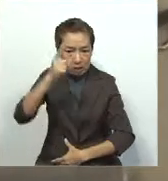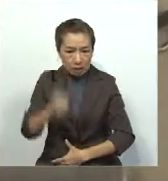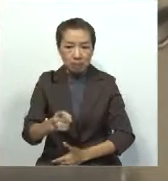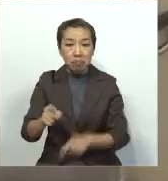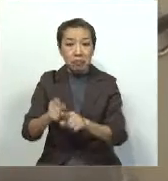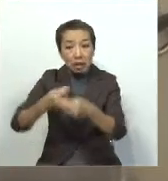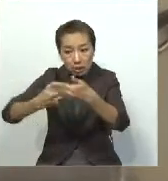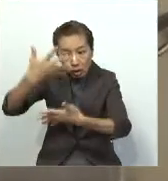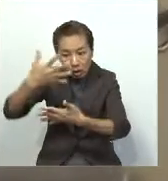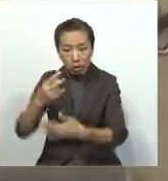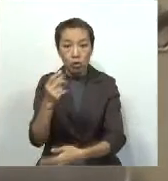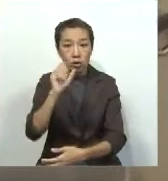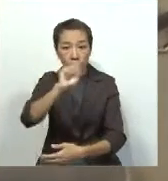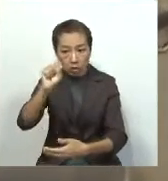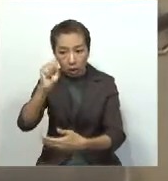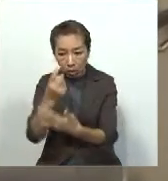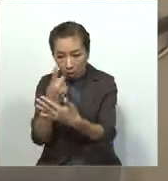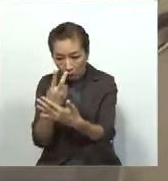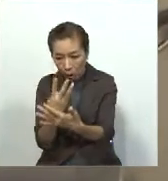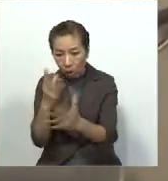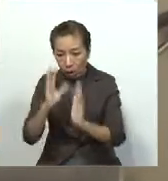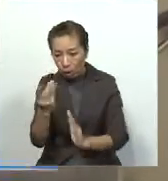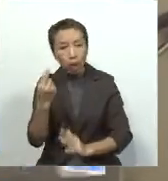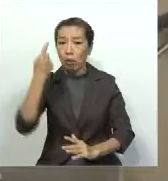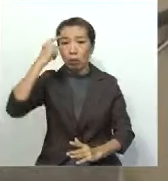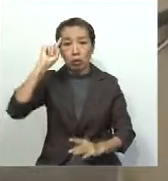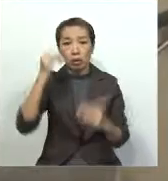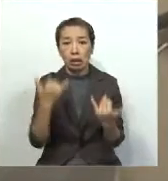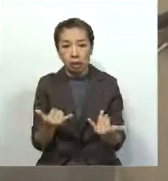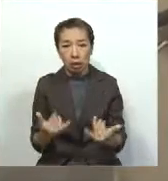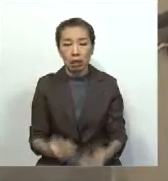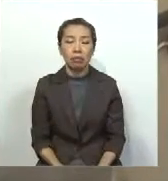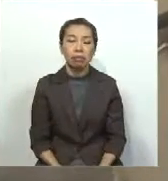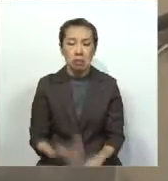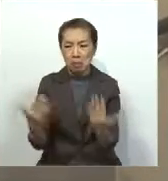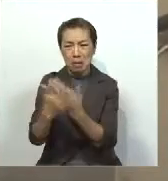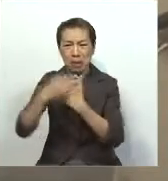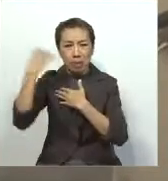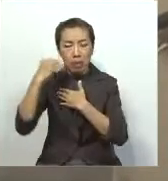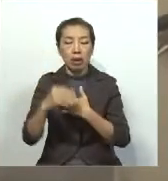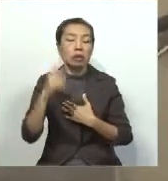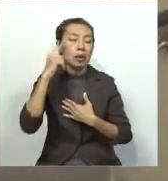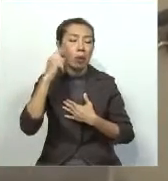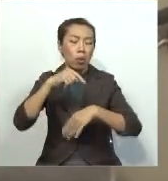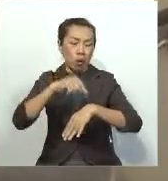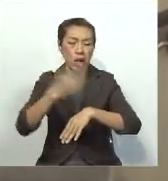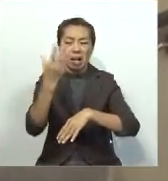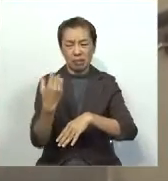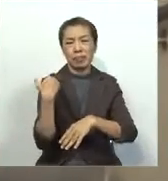รายชื่อมีกี่คนเดี๋ยวก็สวิงไปสวิงมาผมคิดว่าเรายังมีเวลานะครับ